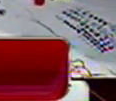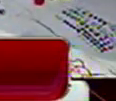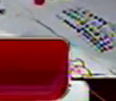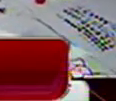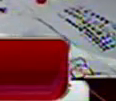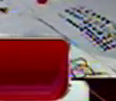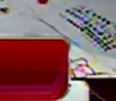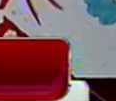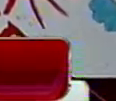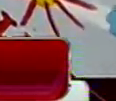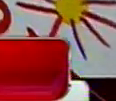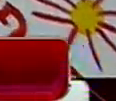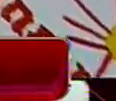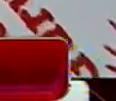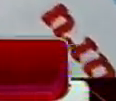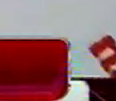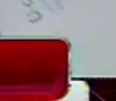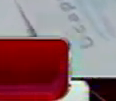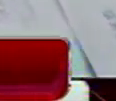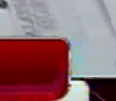negara indonesiaaku